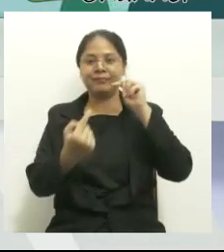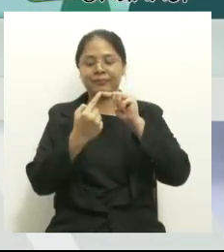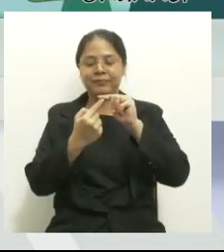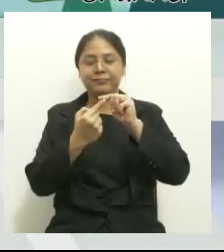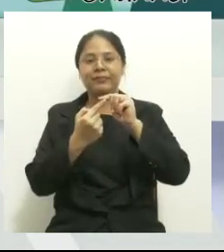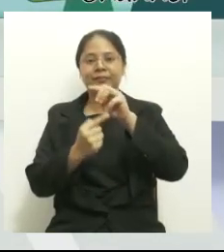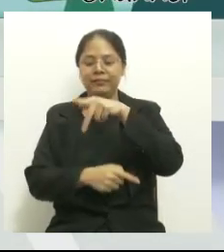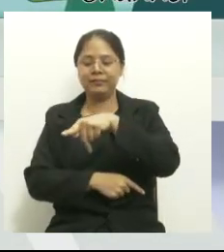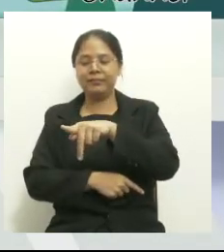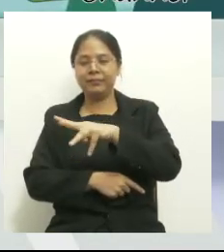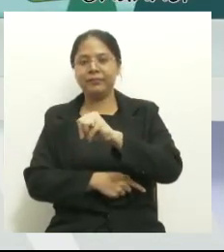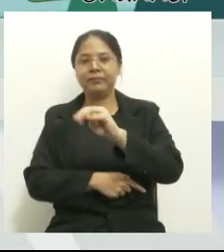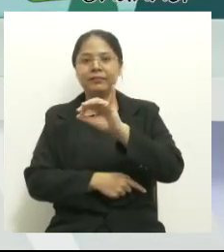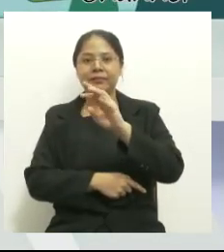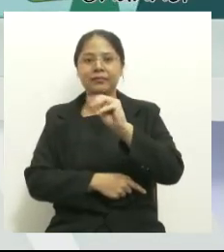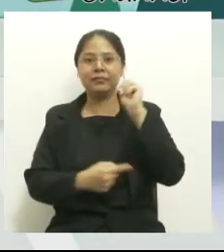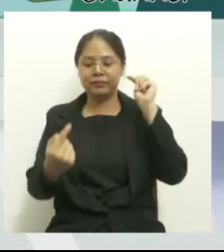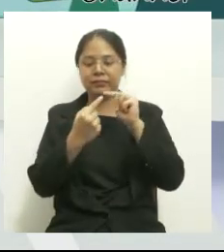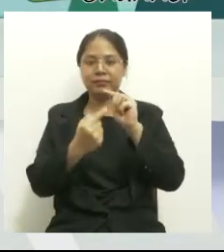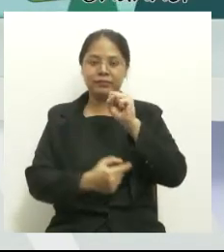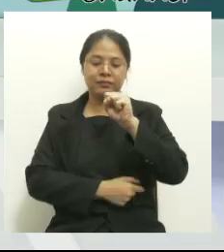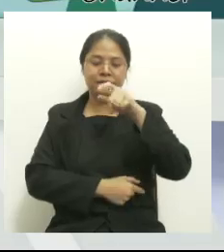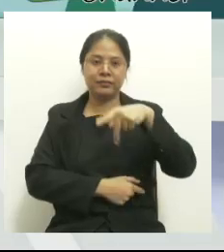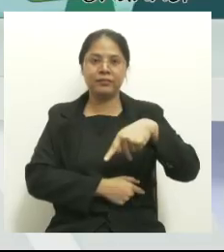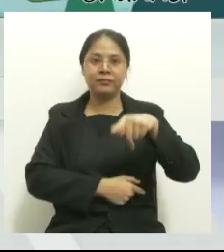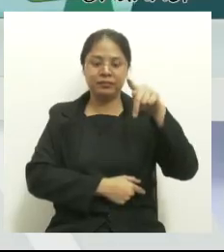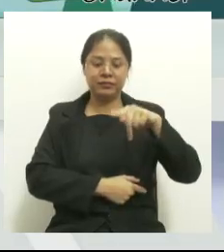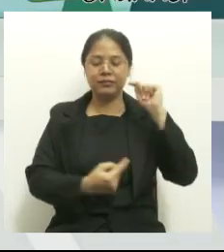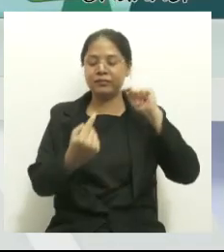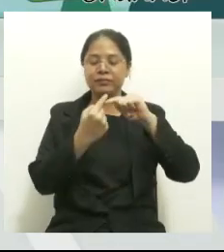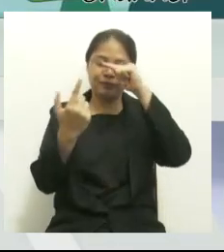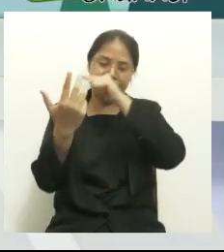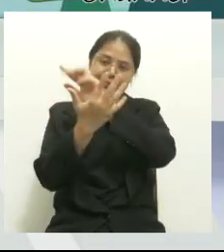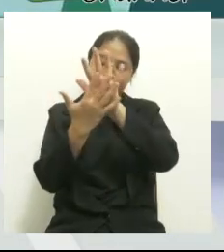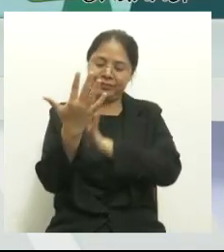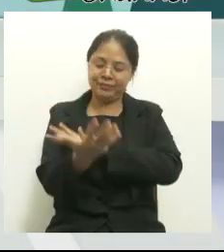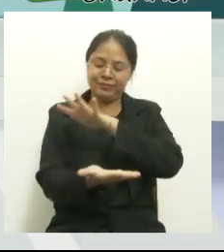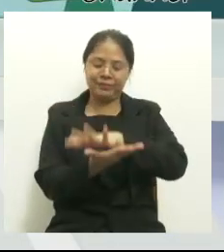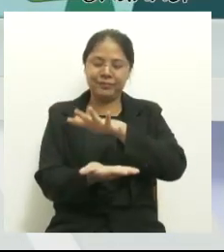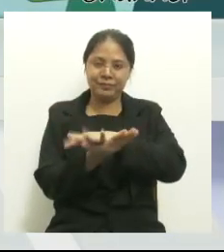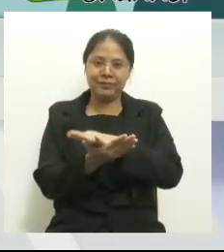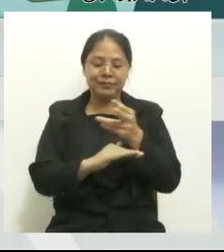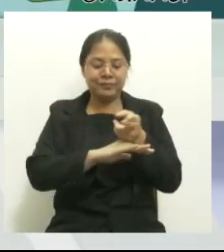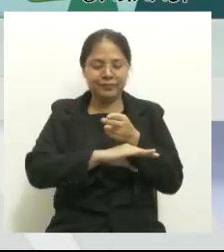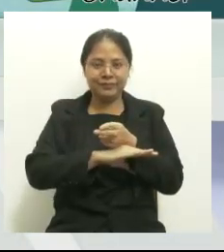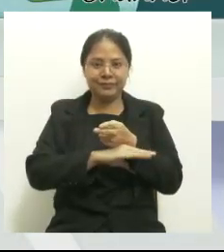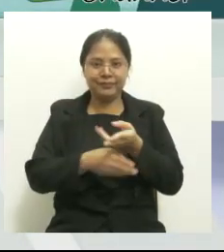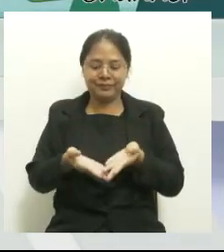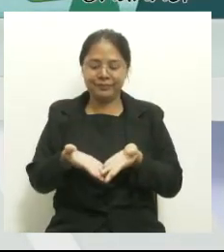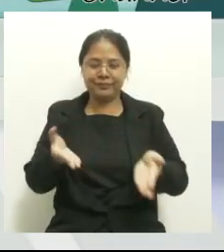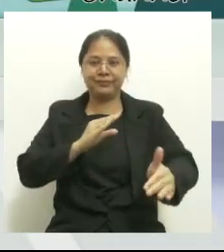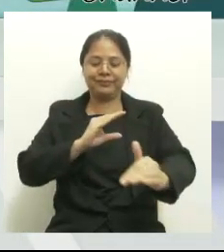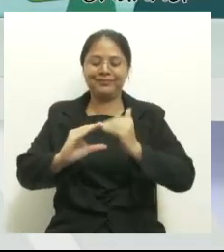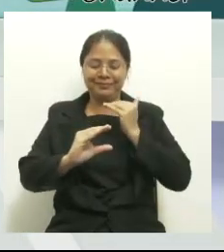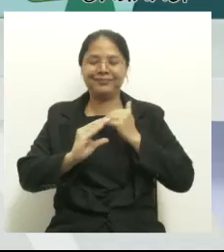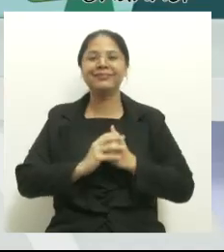มศึกษาและสังกัดสำนักบริหารงานการศึกษาพิเศษทั่วประเทศครับโดยขอให้ส่งเป็นไฟล์วิดีโอมาตามที่อยู่อีเมลด้านล่างนี้ได้เลยน